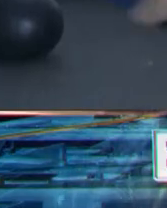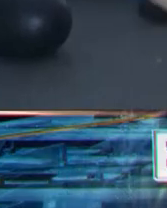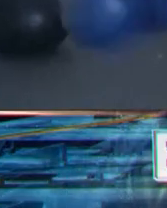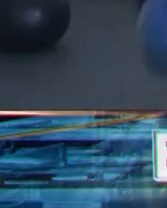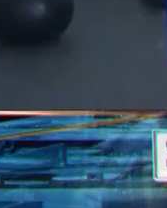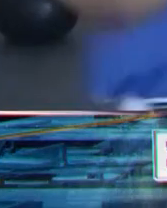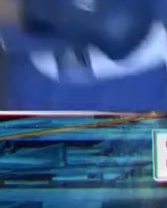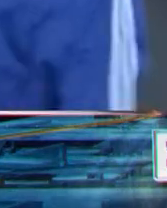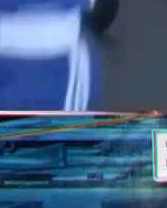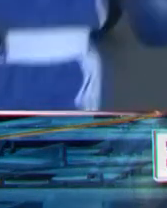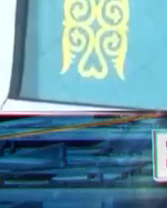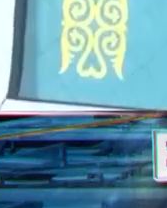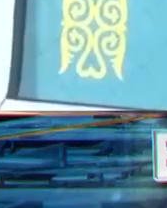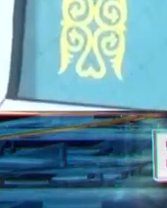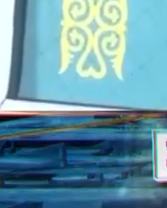жаттыға алады.